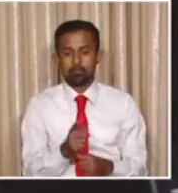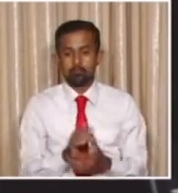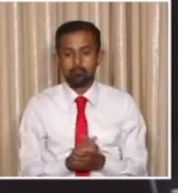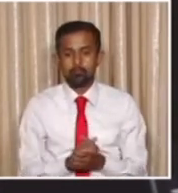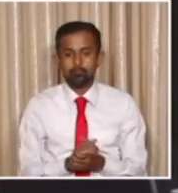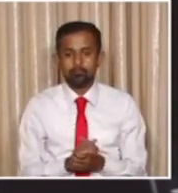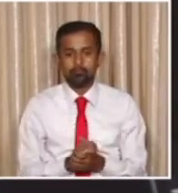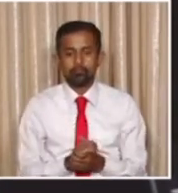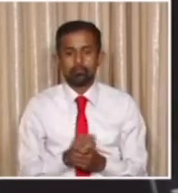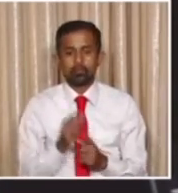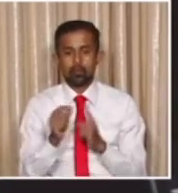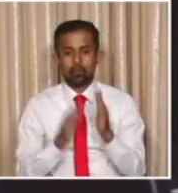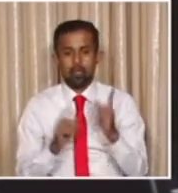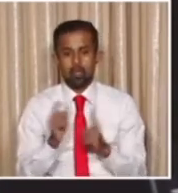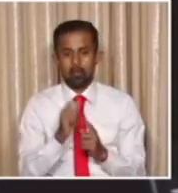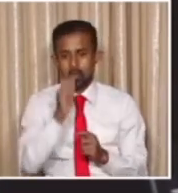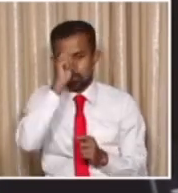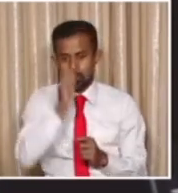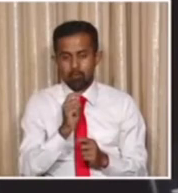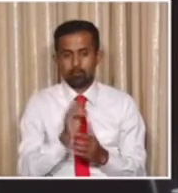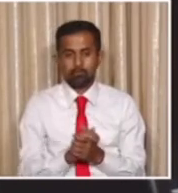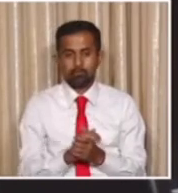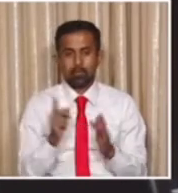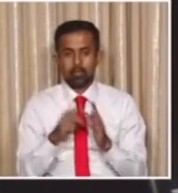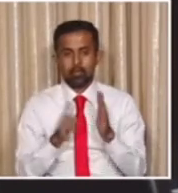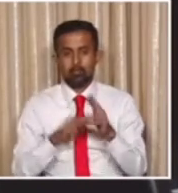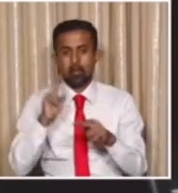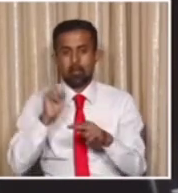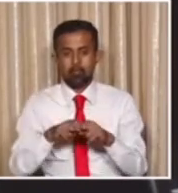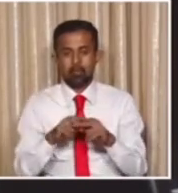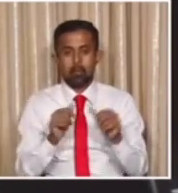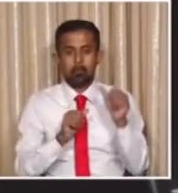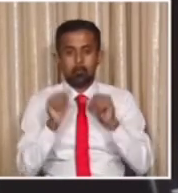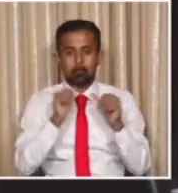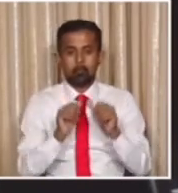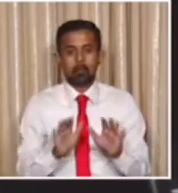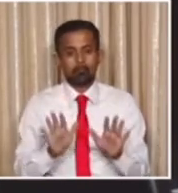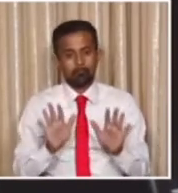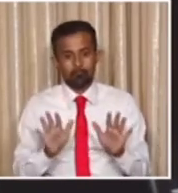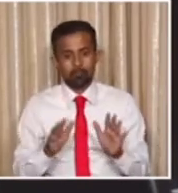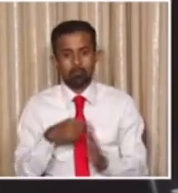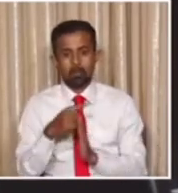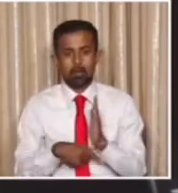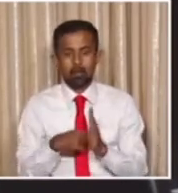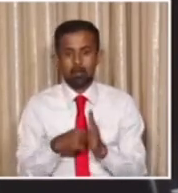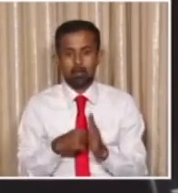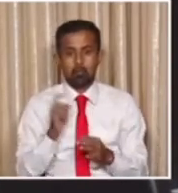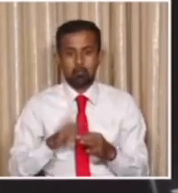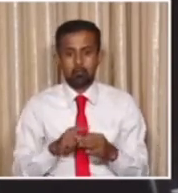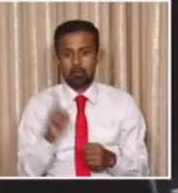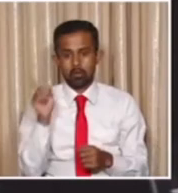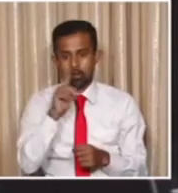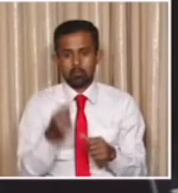ගරු මුලාසන රුඩ මන්ත්‍රීතුමනි ජාත්‍යන්තර මුල්‍ය අරමුදලේ බෙහෙත් වට්ටෝරුව පමණයි මේ රටේ තියෙන මේ ප්‍රශ්නෙට තියෙන